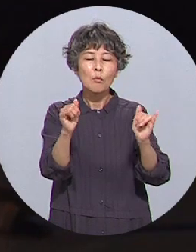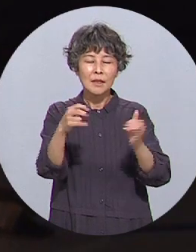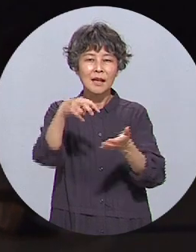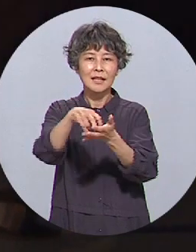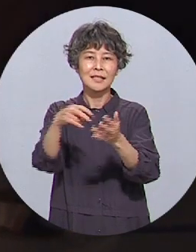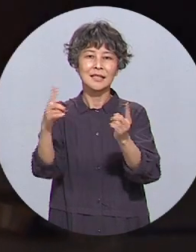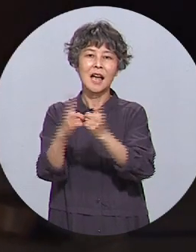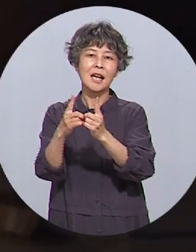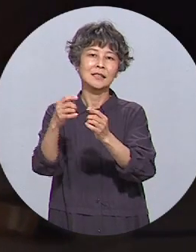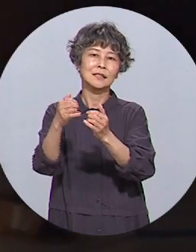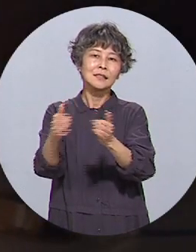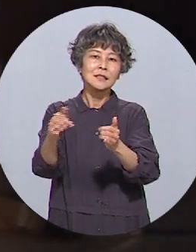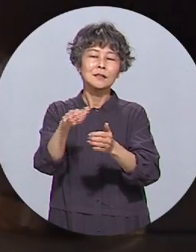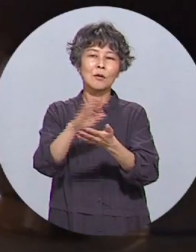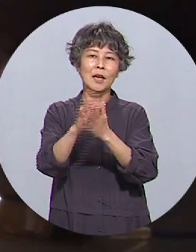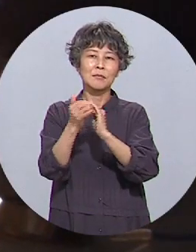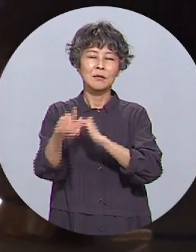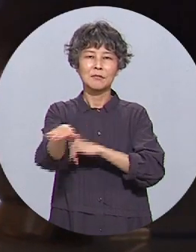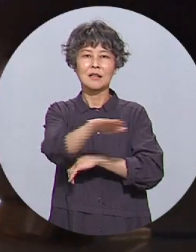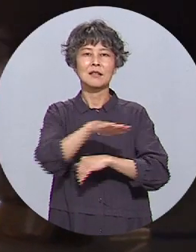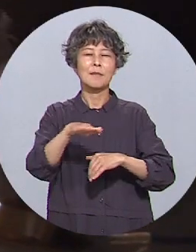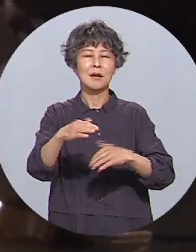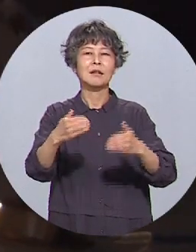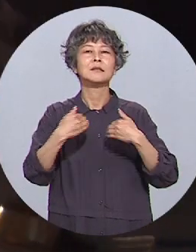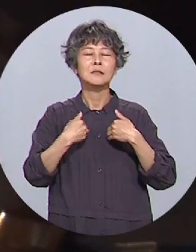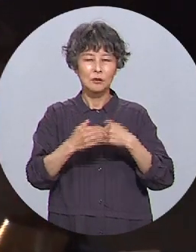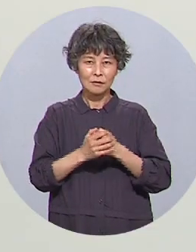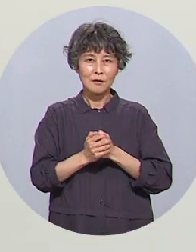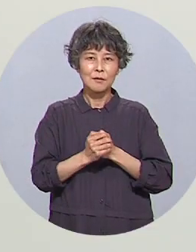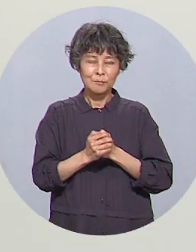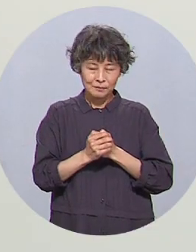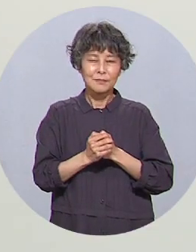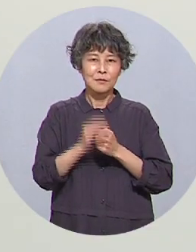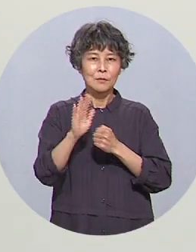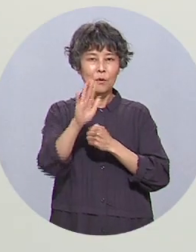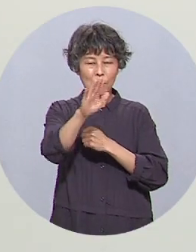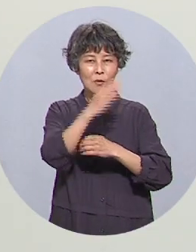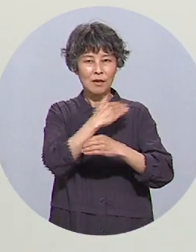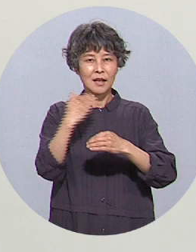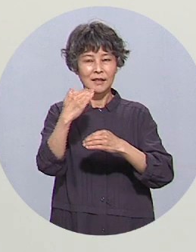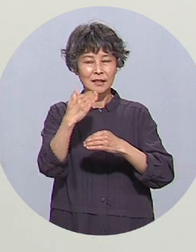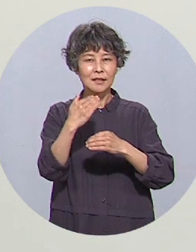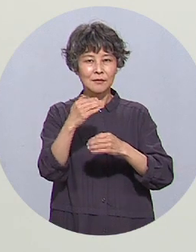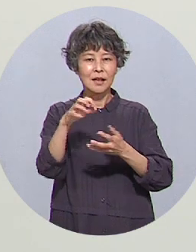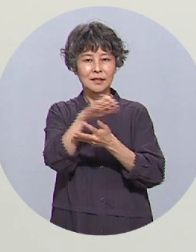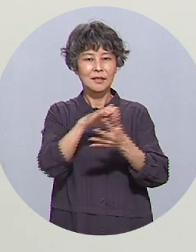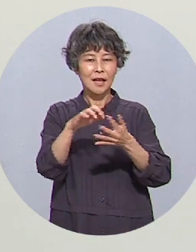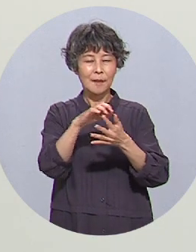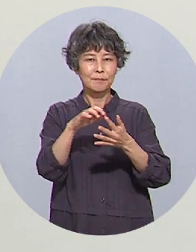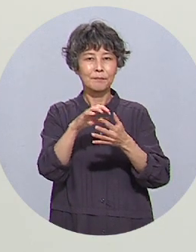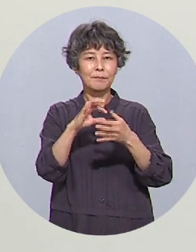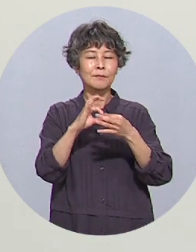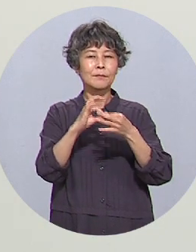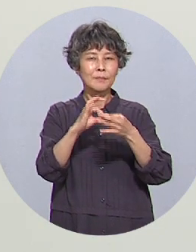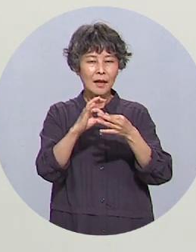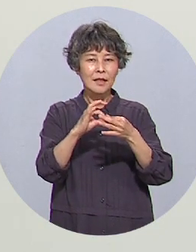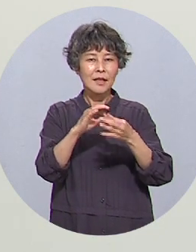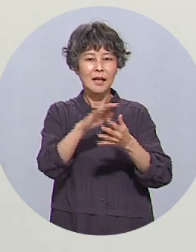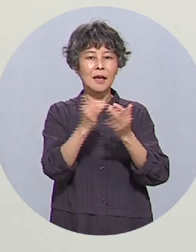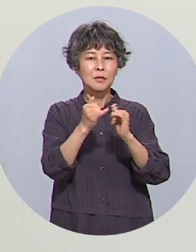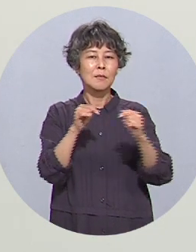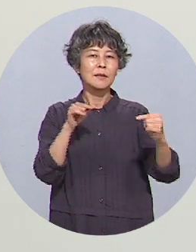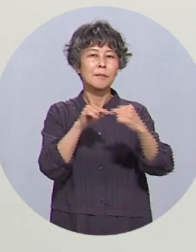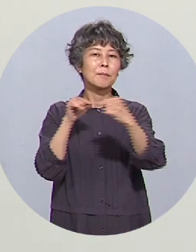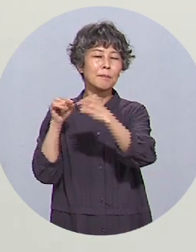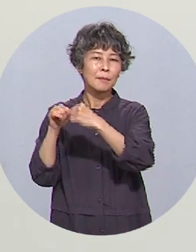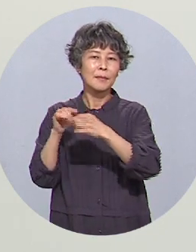ち会い人をしてくれる県民の皆様がいなければ活動できません。今後私たちは事件捜査を通じて県民の皆さんと関